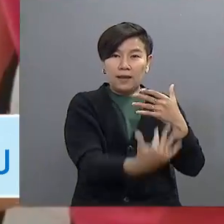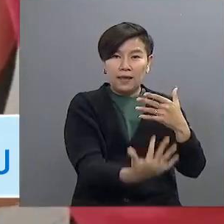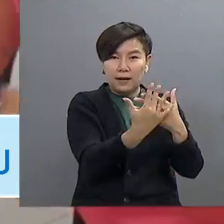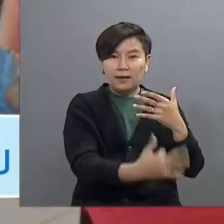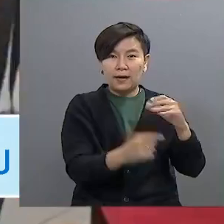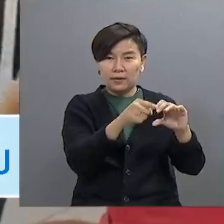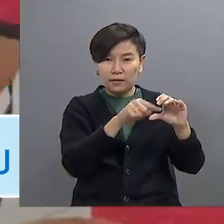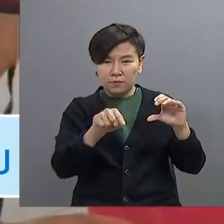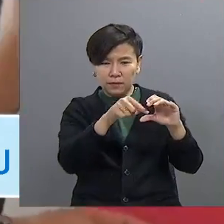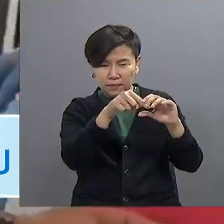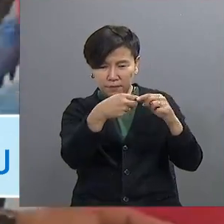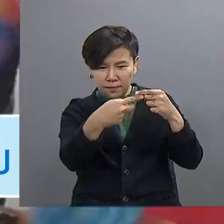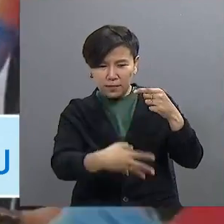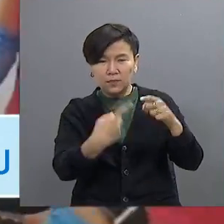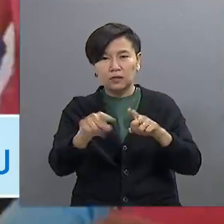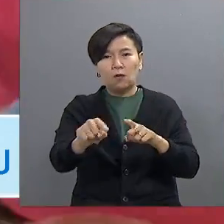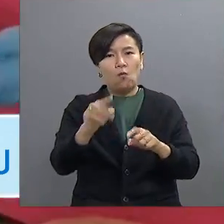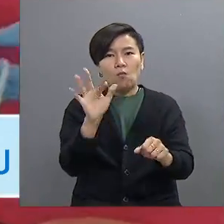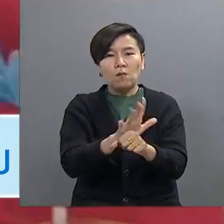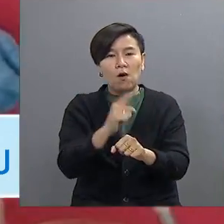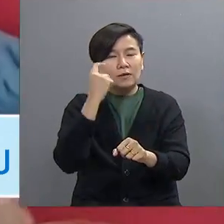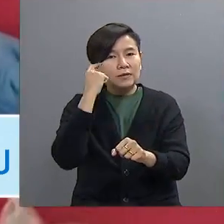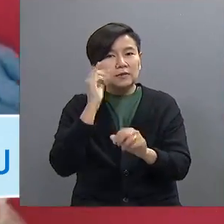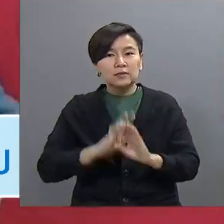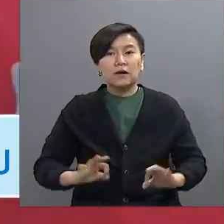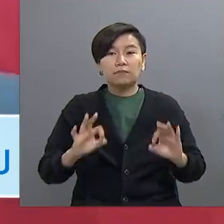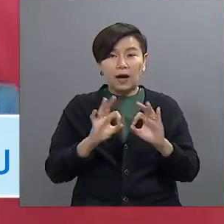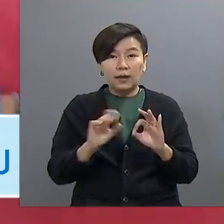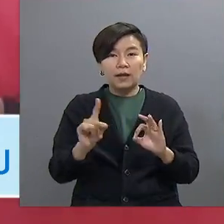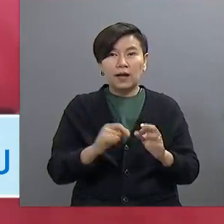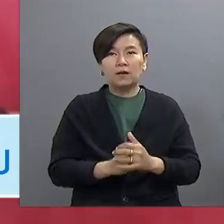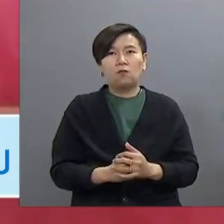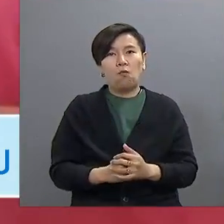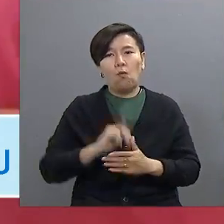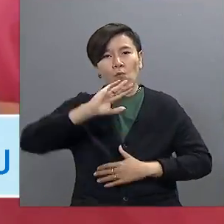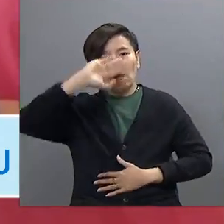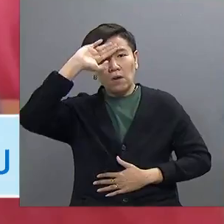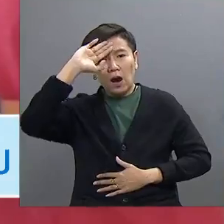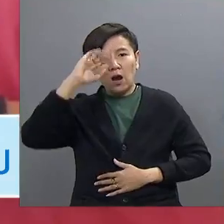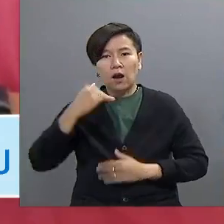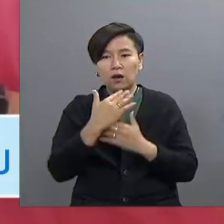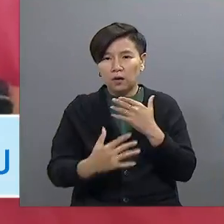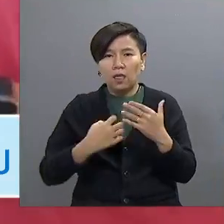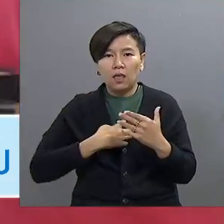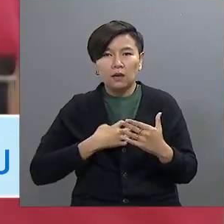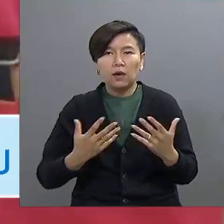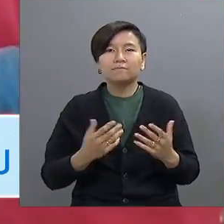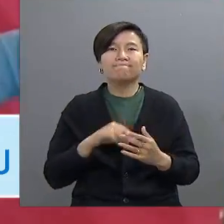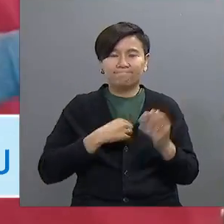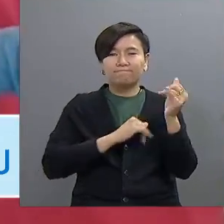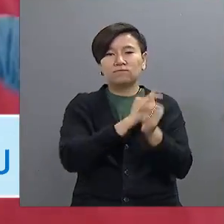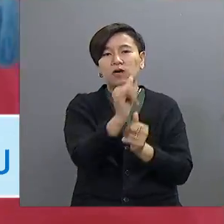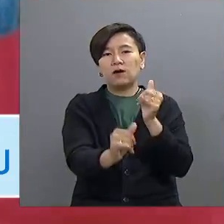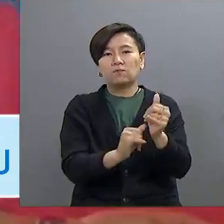คะจำเป็นอย่างมากเลยแล้วก็ต้องช่องใช้ในยามฉุกเฉินด้วยนะคะเนี่ยเขาก็ไปรับบริจาค กันที่หอประชุมที่ว่าการอำเภอปากค